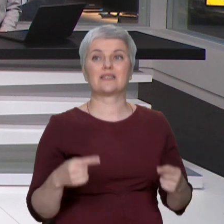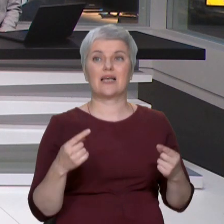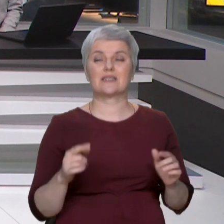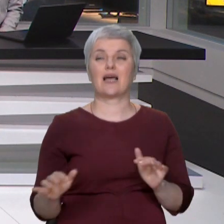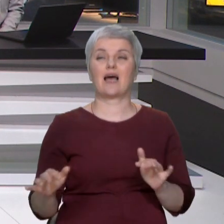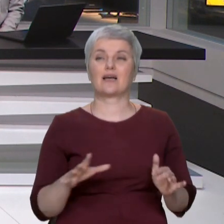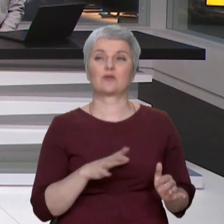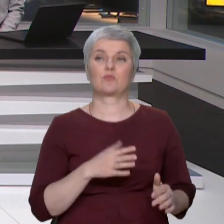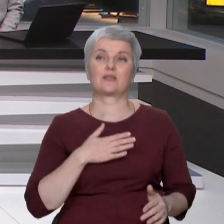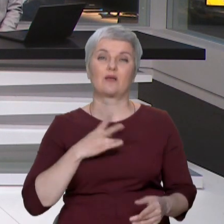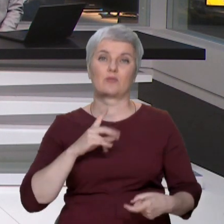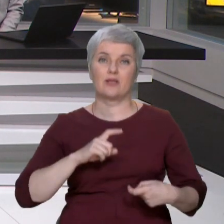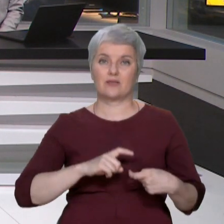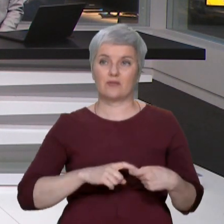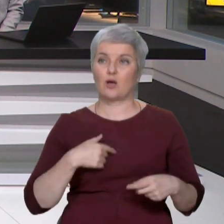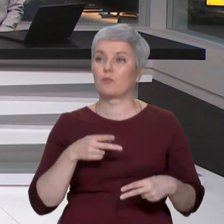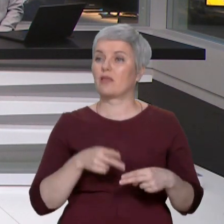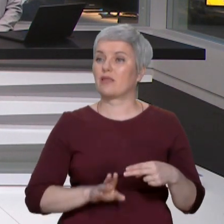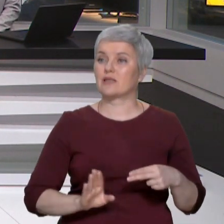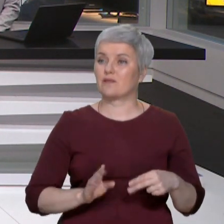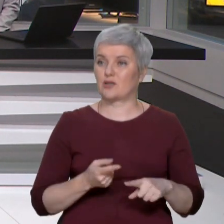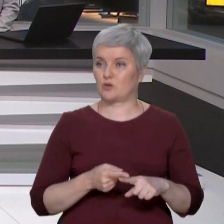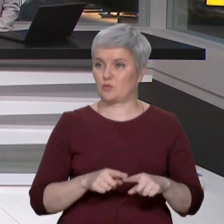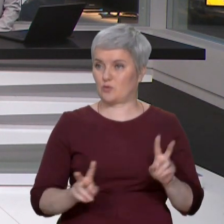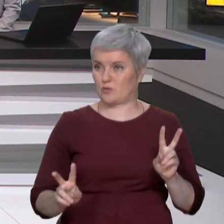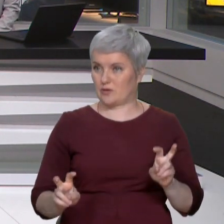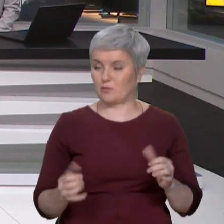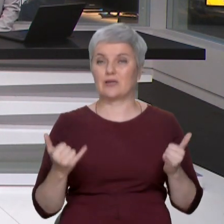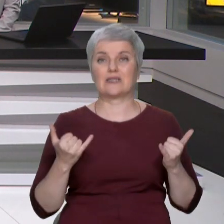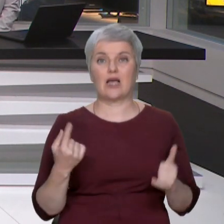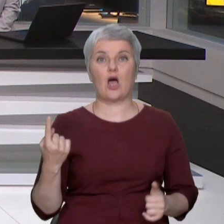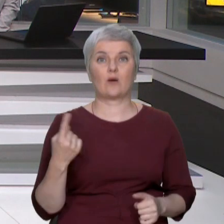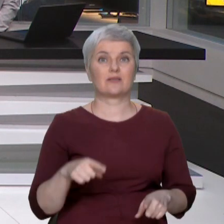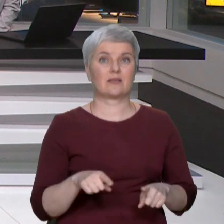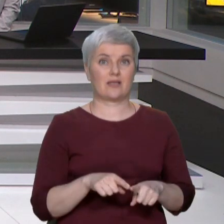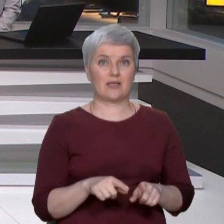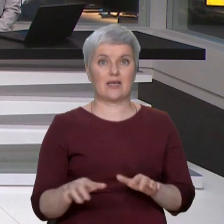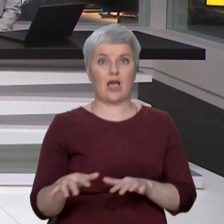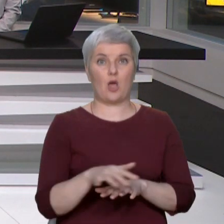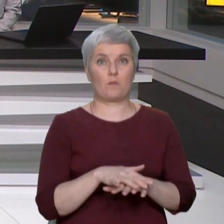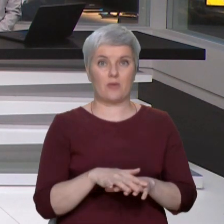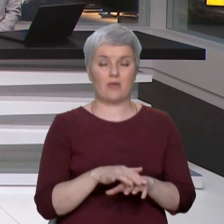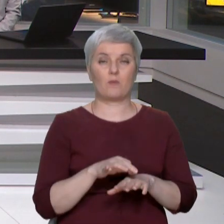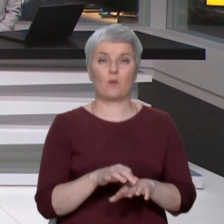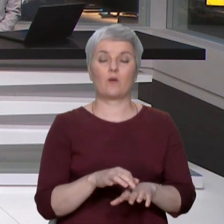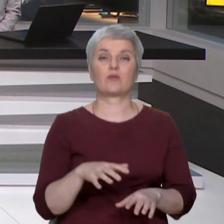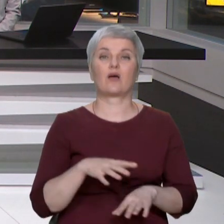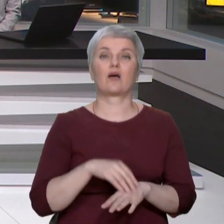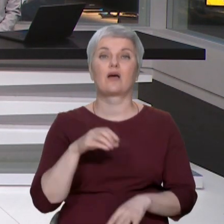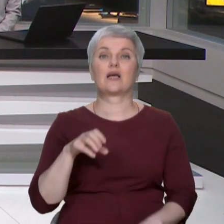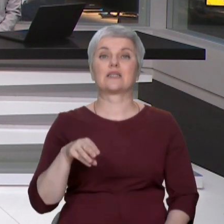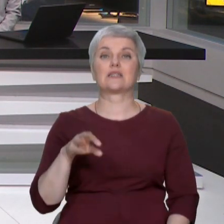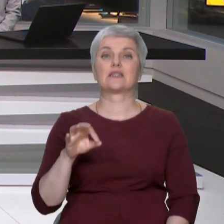акції, була зараз з нами на зв'язку. Ми не завершуємо цю тему, тому що саме зараз один із таких мітингів, він проходить у Стокгольмі. До